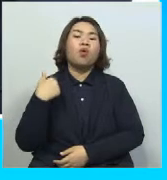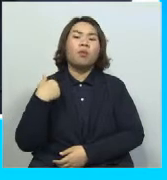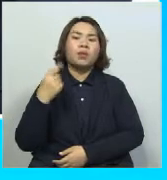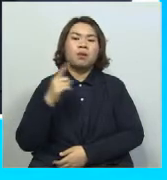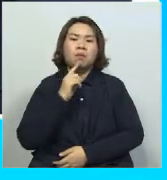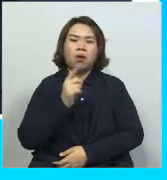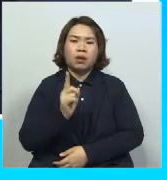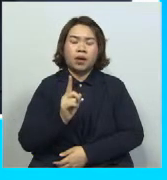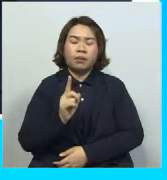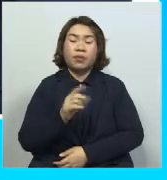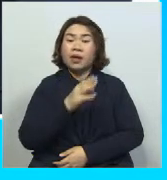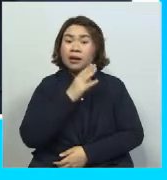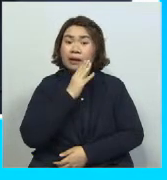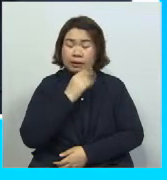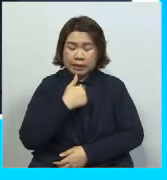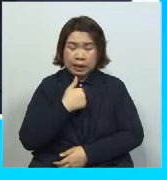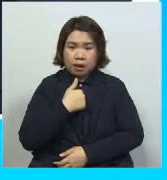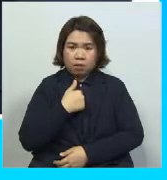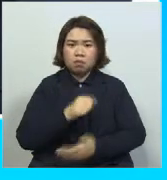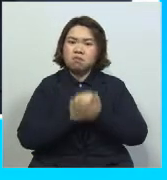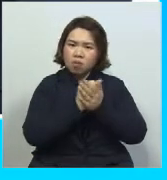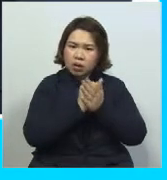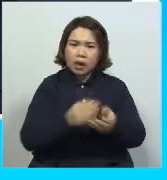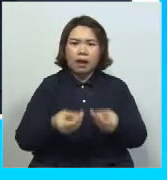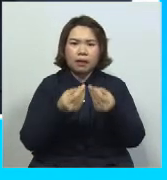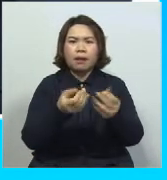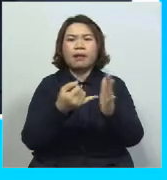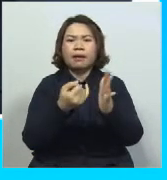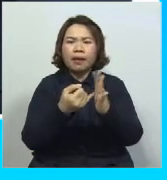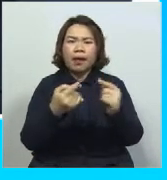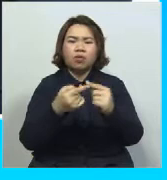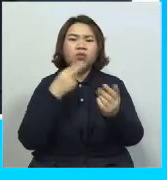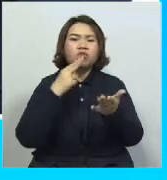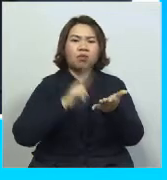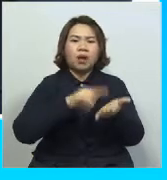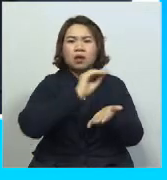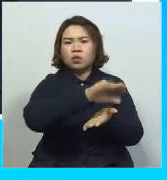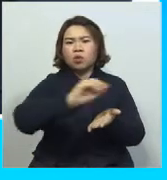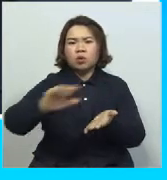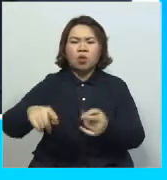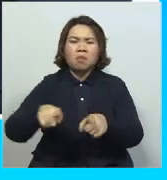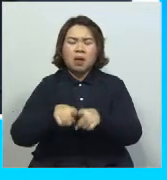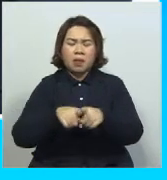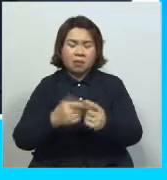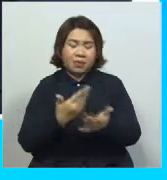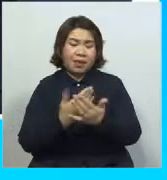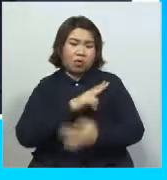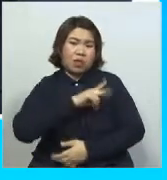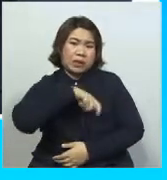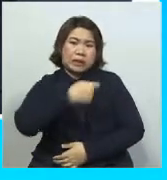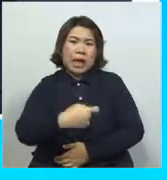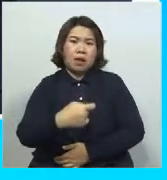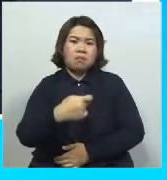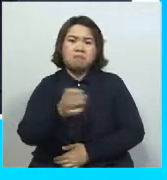ะว่าเราพยายามที่จะอำนวยความสะดวกจริงๆในเรื่องหนังสือฉบับนี้นะคะว่าไม่ต้องสำรองเงินไปก่อน